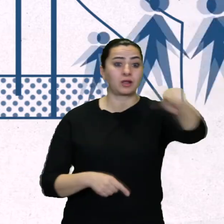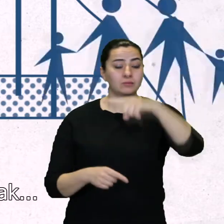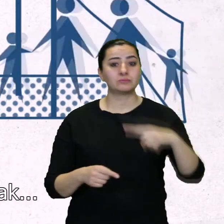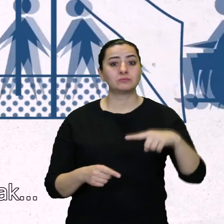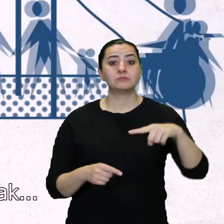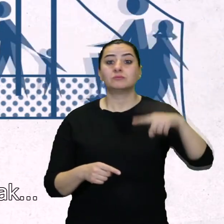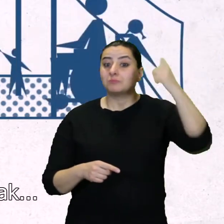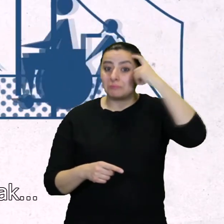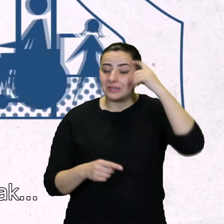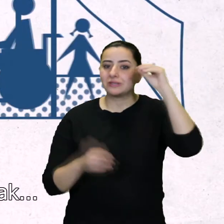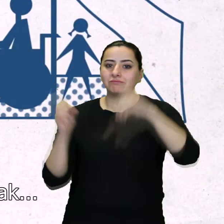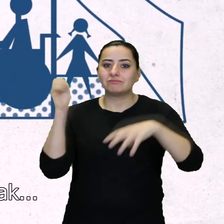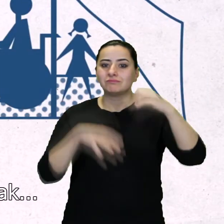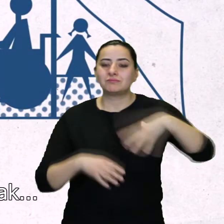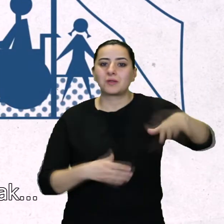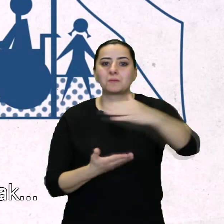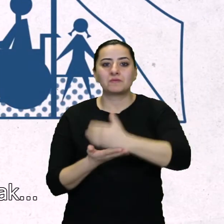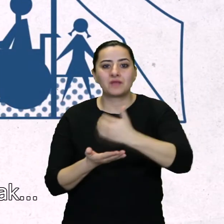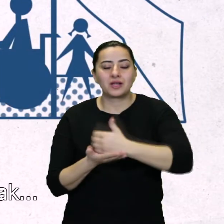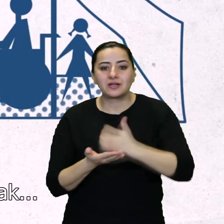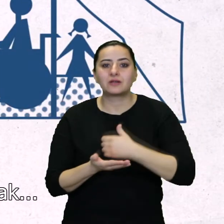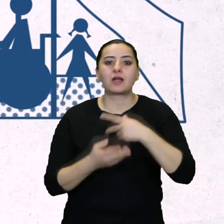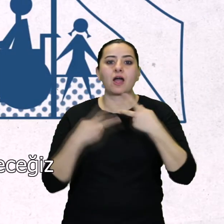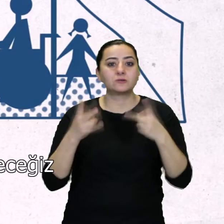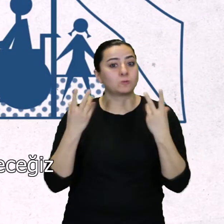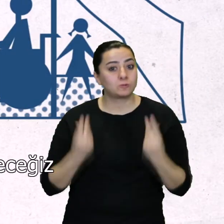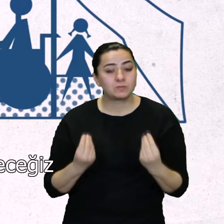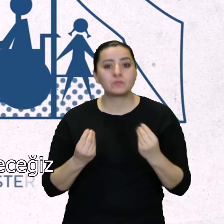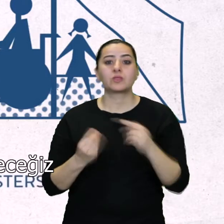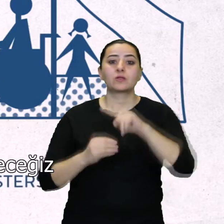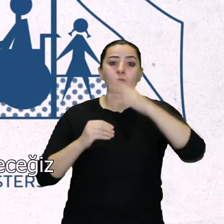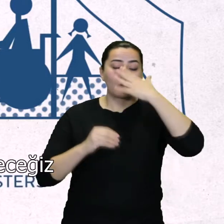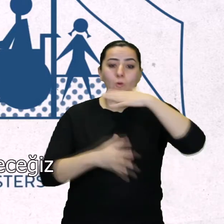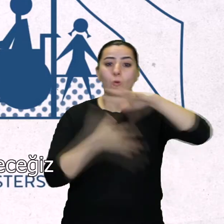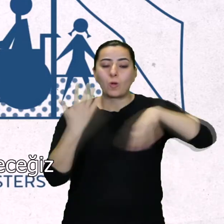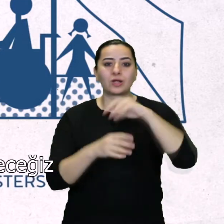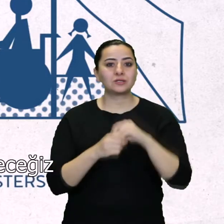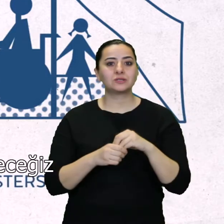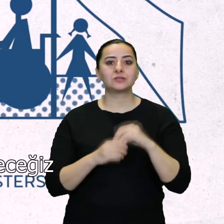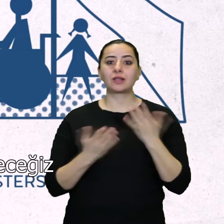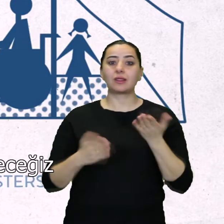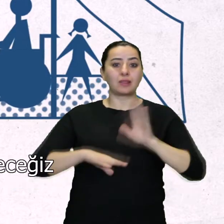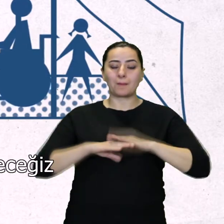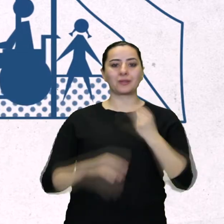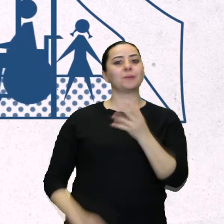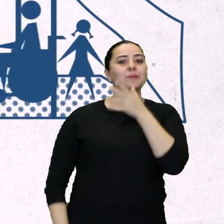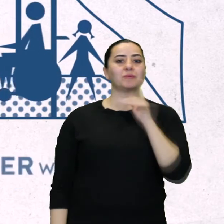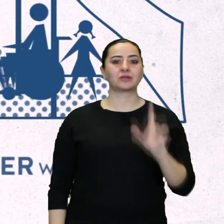çadırda. Bilgi, bilim ve verilerin herkese açık olmasını sağlamak, afetlerden daha az zarar göreceğiz anlamına gelir.